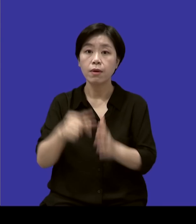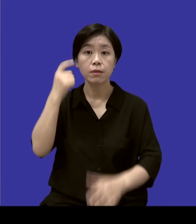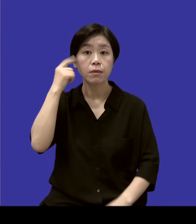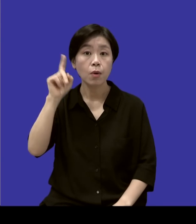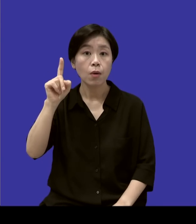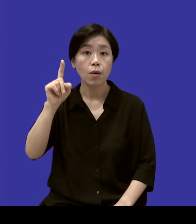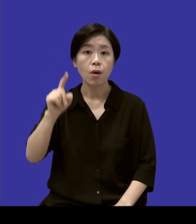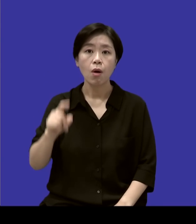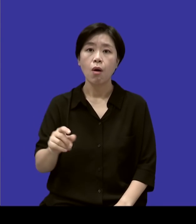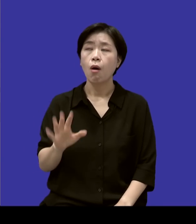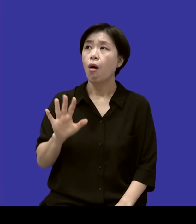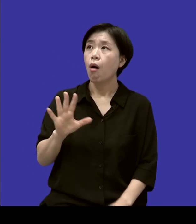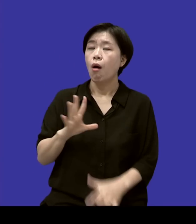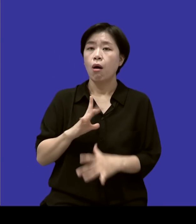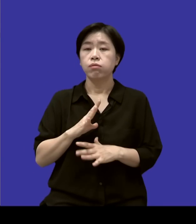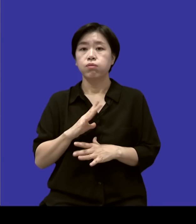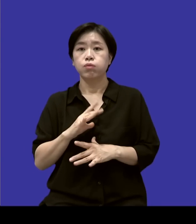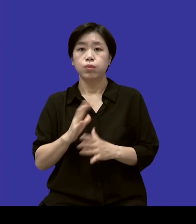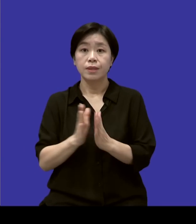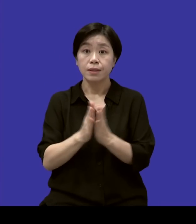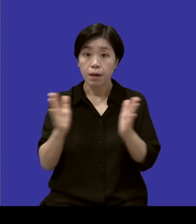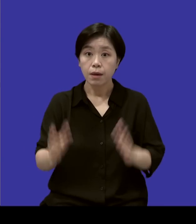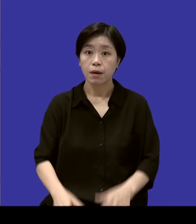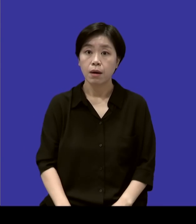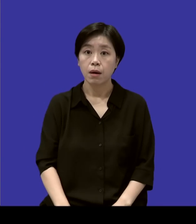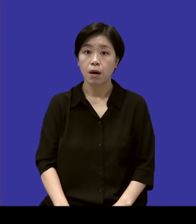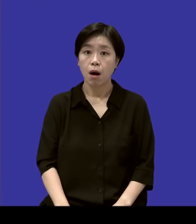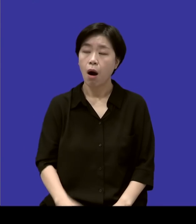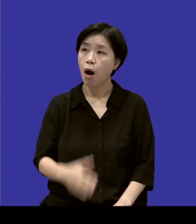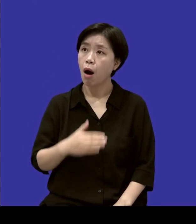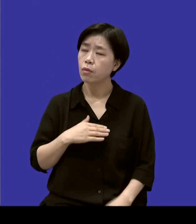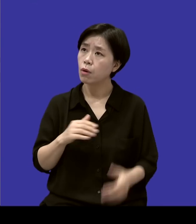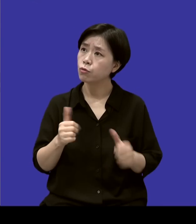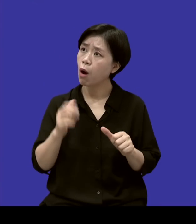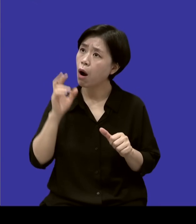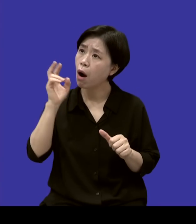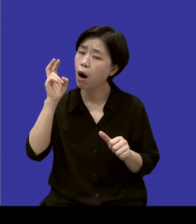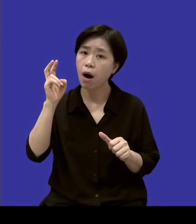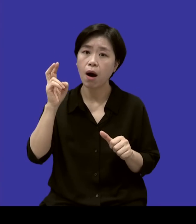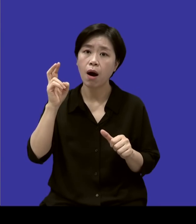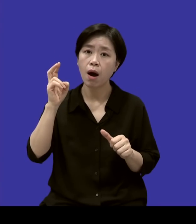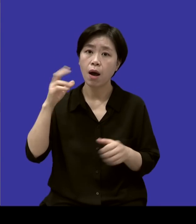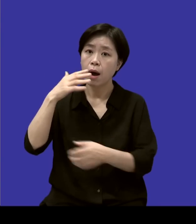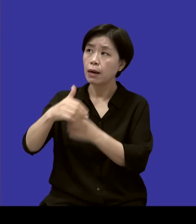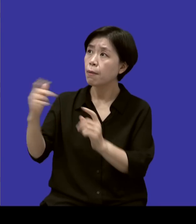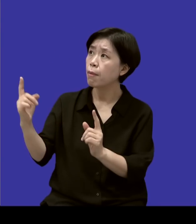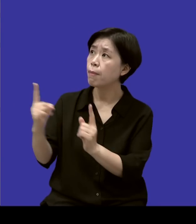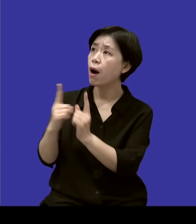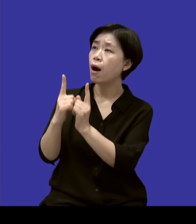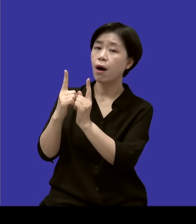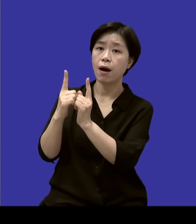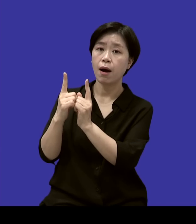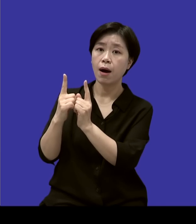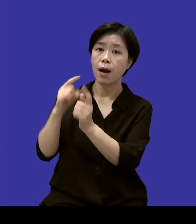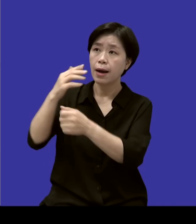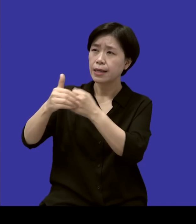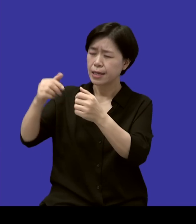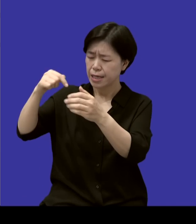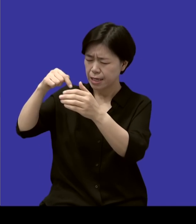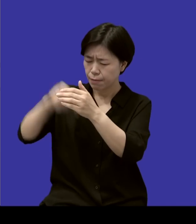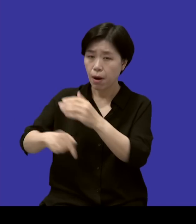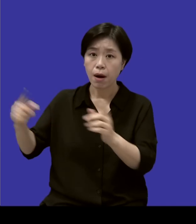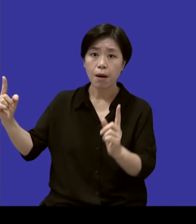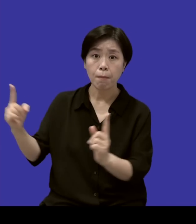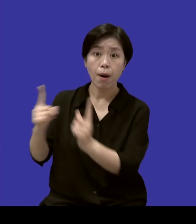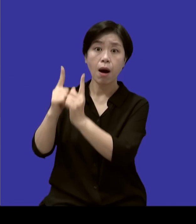하나님의 그 임재의 거룩이 두려워지기 시작하는 거예요. 예. 내가 죽을 수도 있겠구나. 예. 하나님을 이렇게 대면하고 하나님을 이렇게 깊이 만난다는